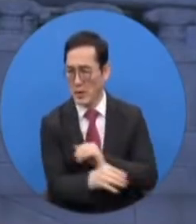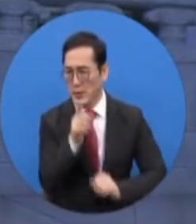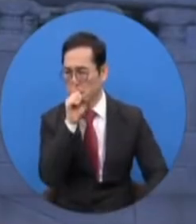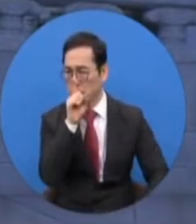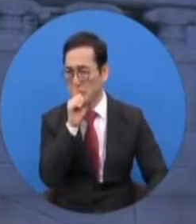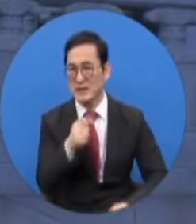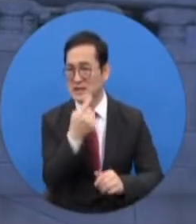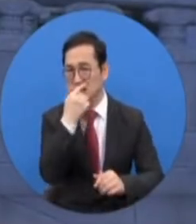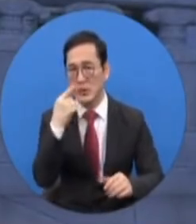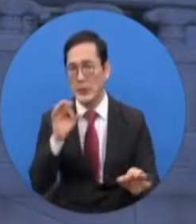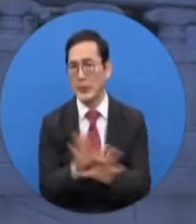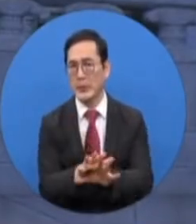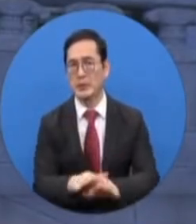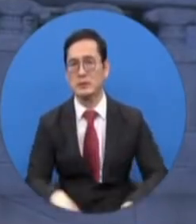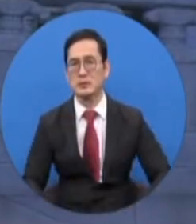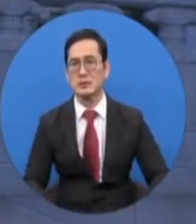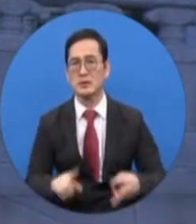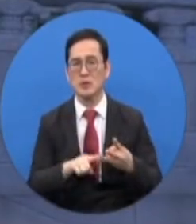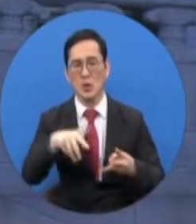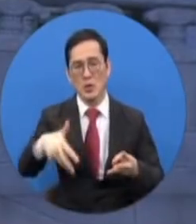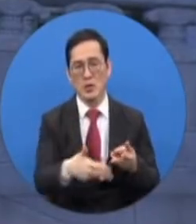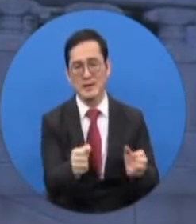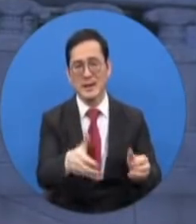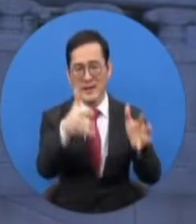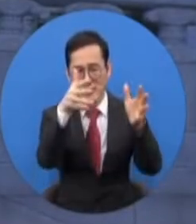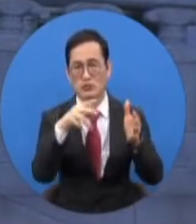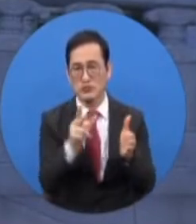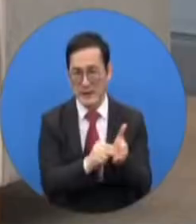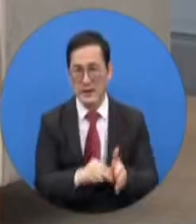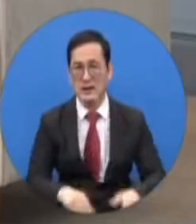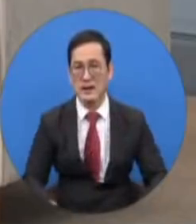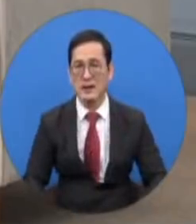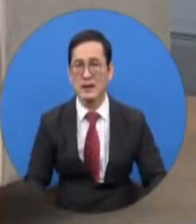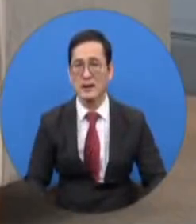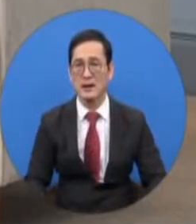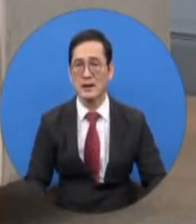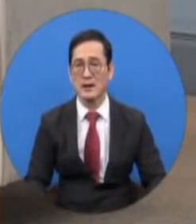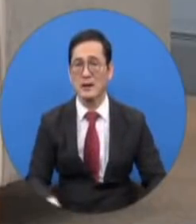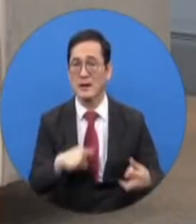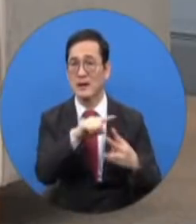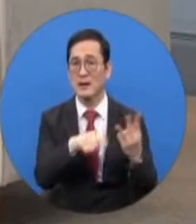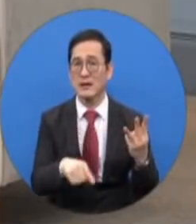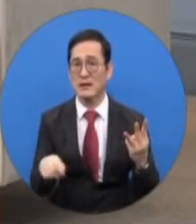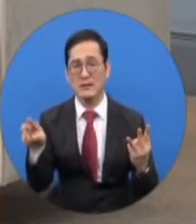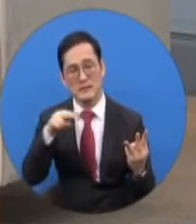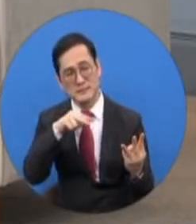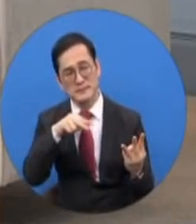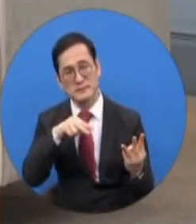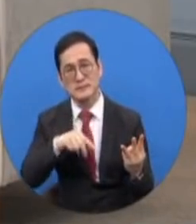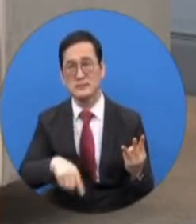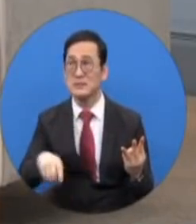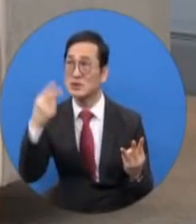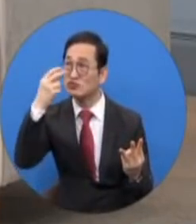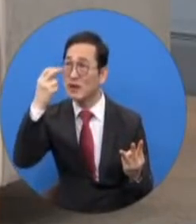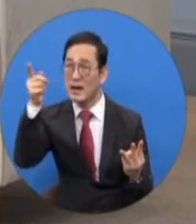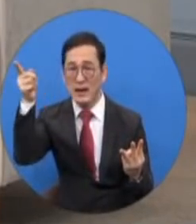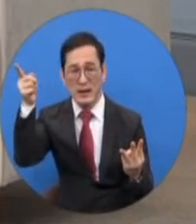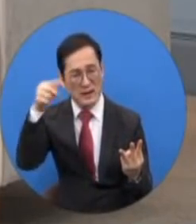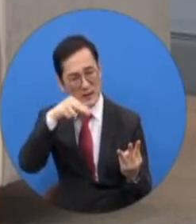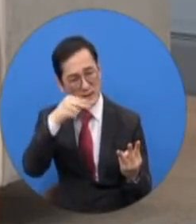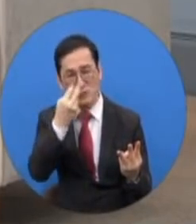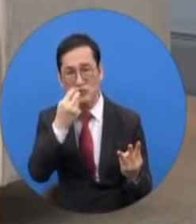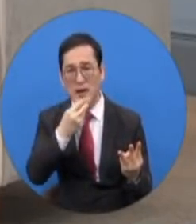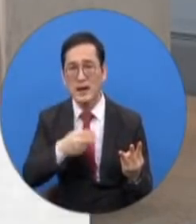대한 수사랄지 대장동 수사랄지 이 주요 세 가지 수사만 보더라도 김오수 검찰총장의